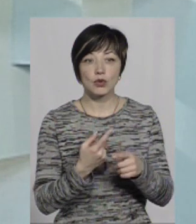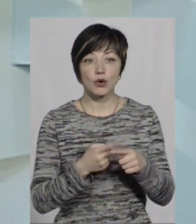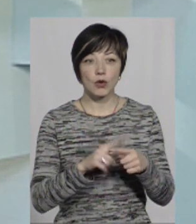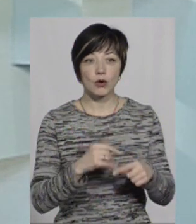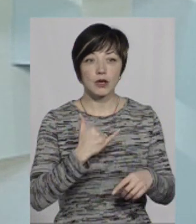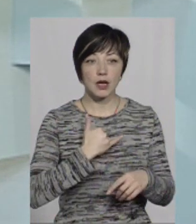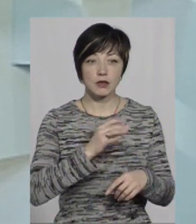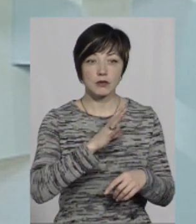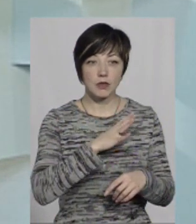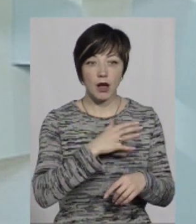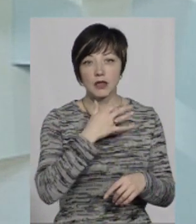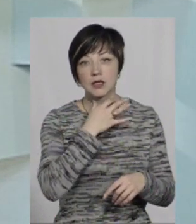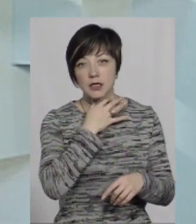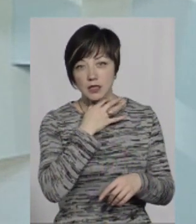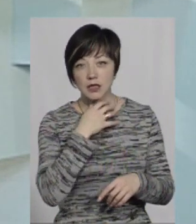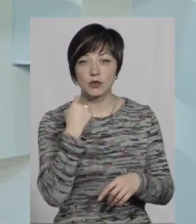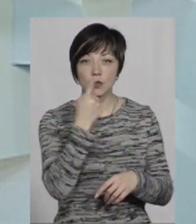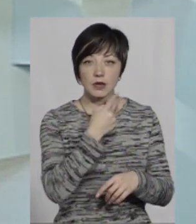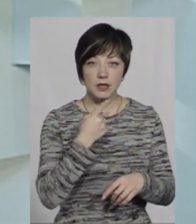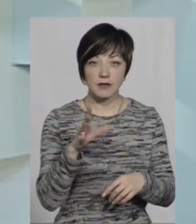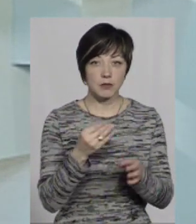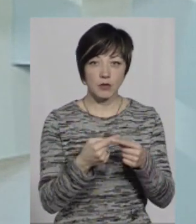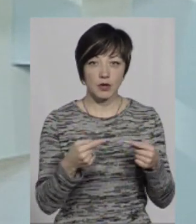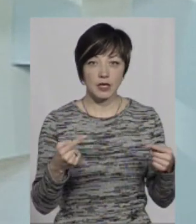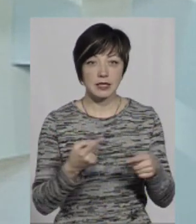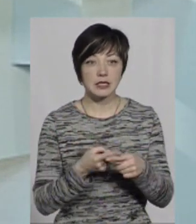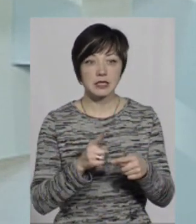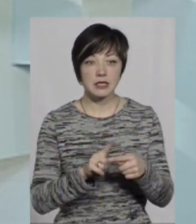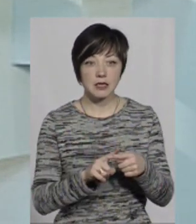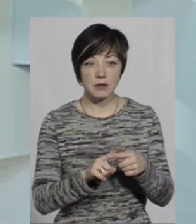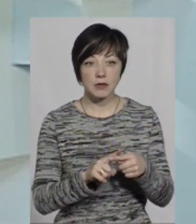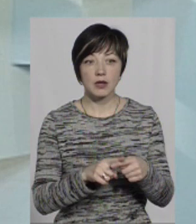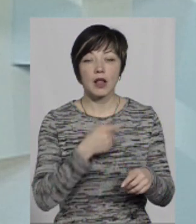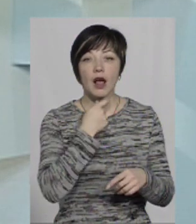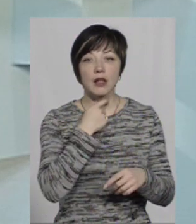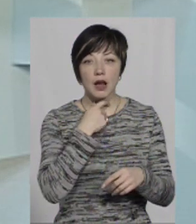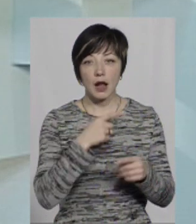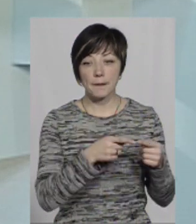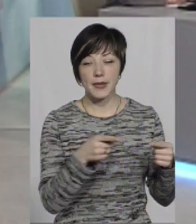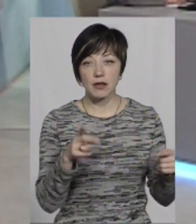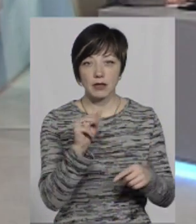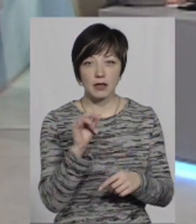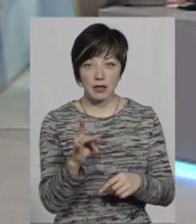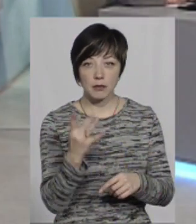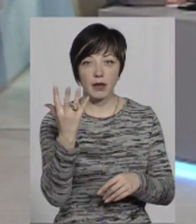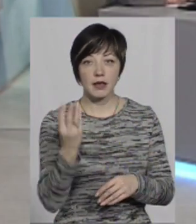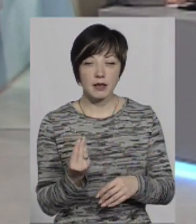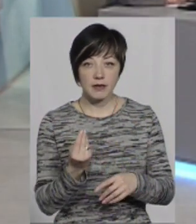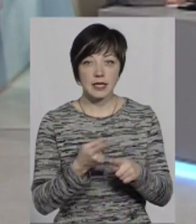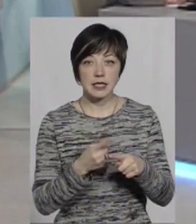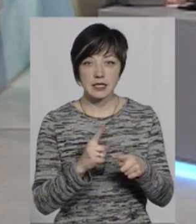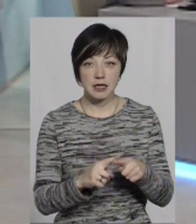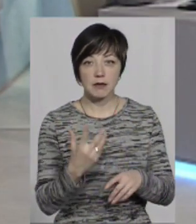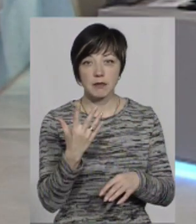того в нас був ангіна, стоматіт, всі по-різному. Це був катаральний період кору, він йде 5 днів. І